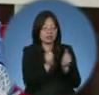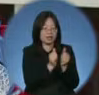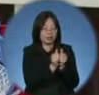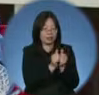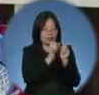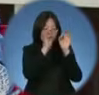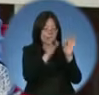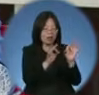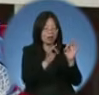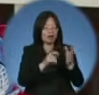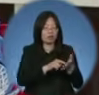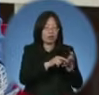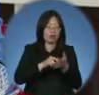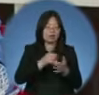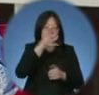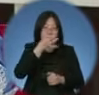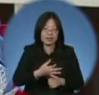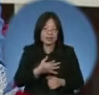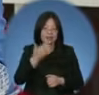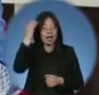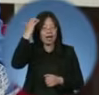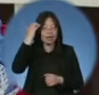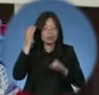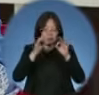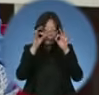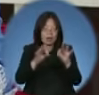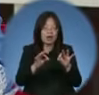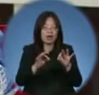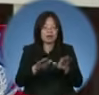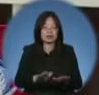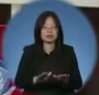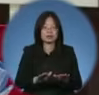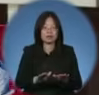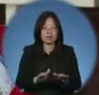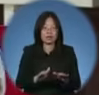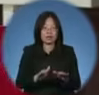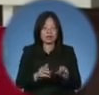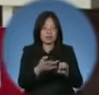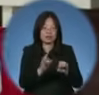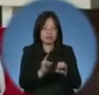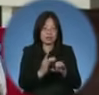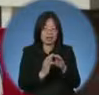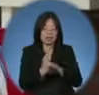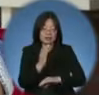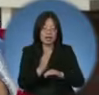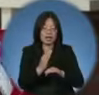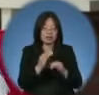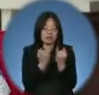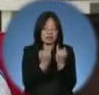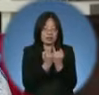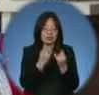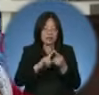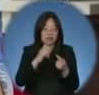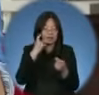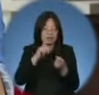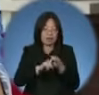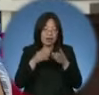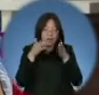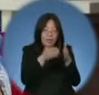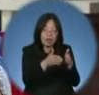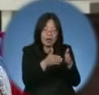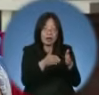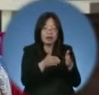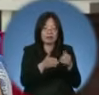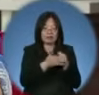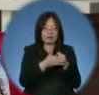참 외롭고 힘든 우리나라는 이 중년 여성은 포커스가 많이 돼 있어요. 예, 예, 그래서